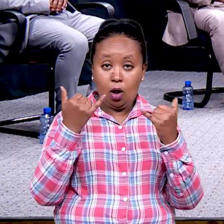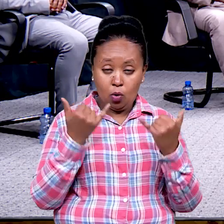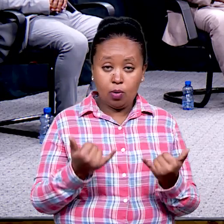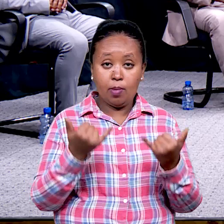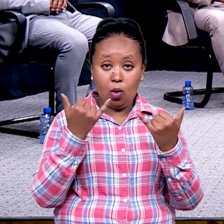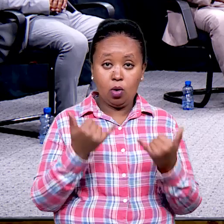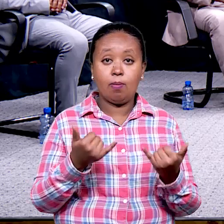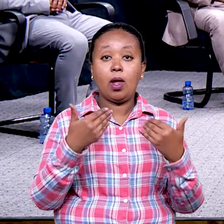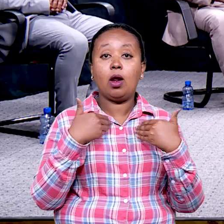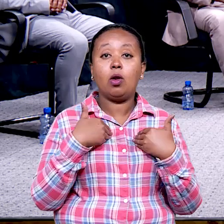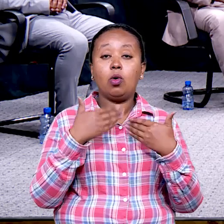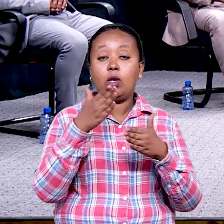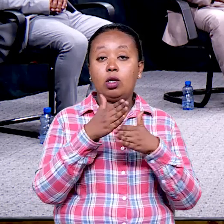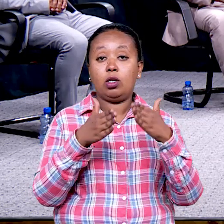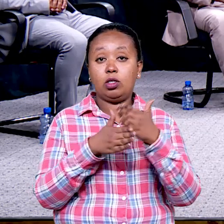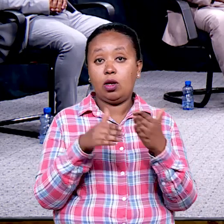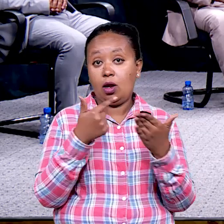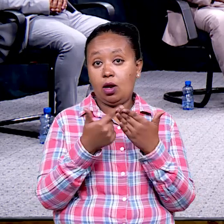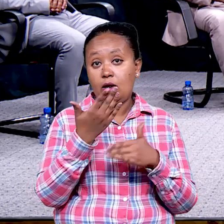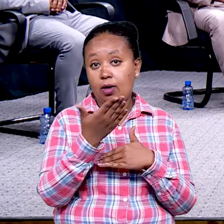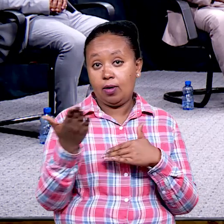አሁን ያለውም ሌቭል ላይ እኔ ይሄ ነገር